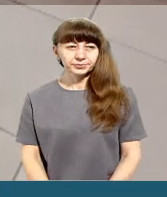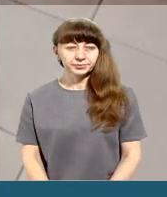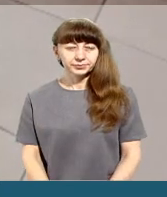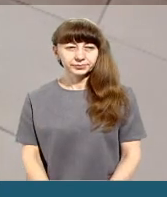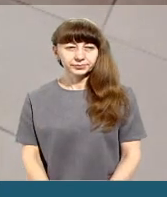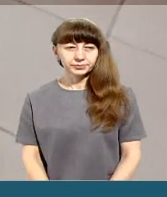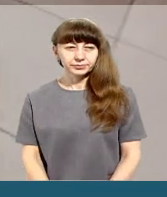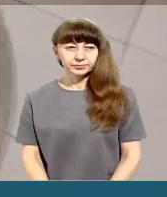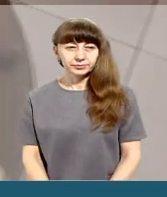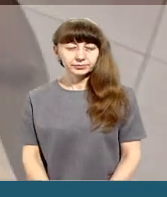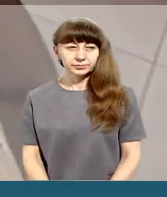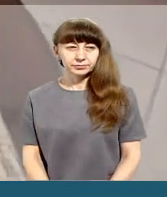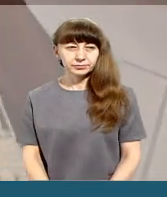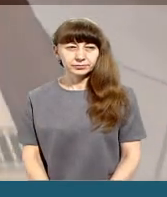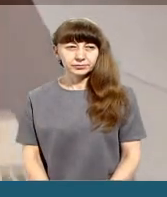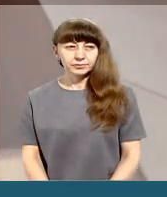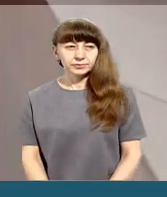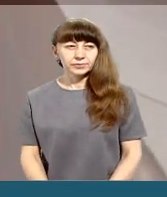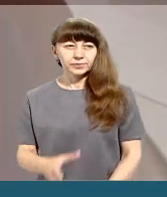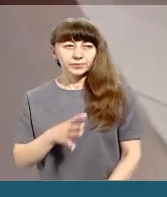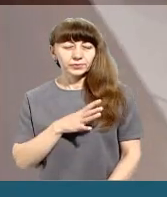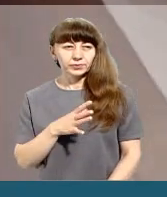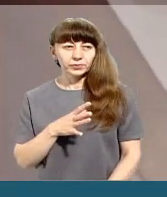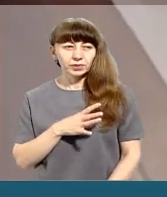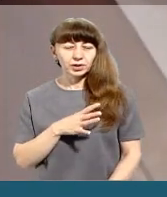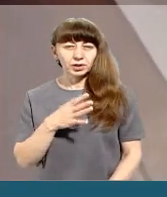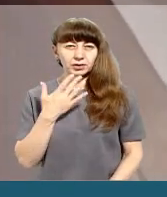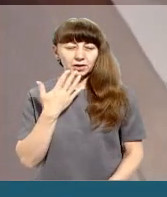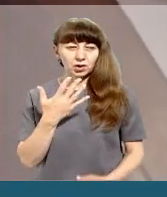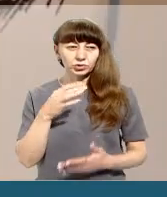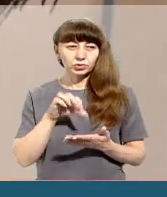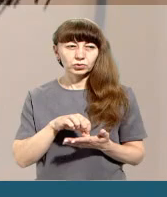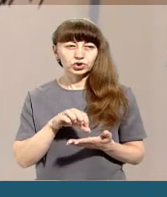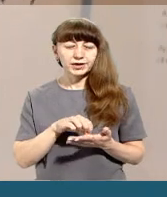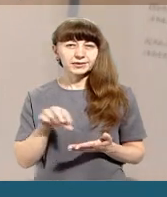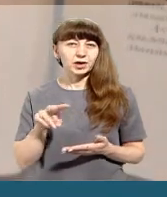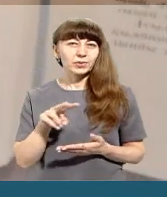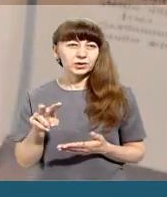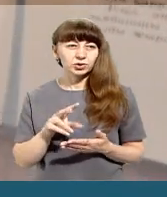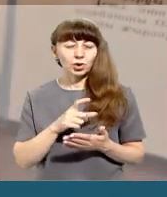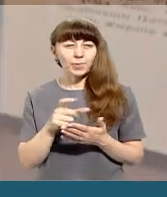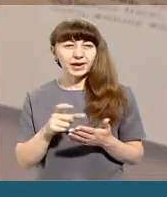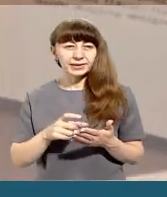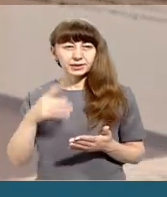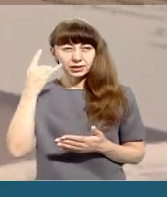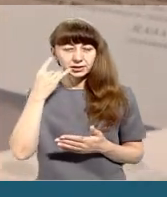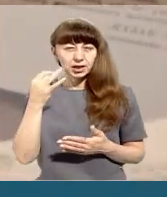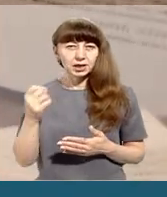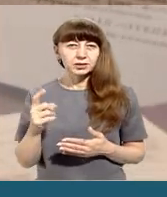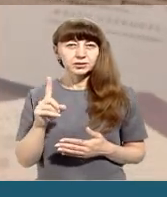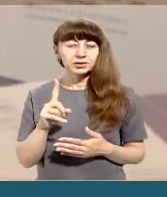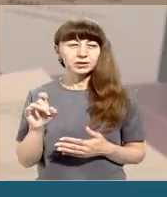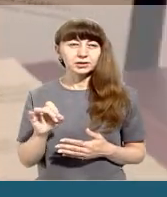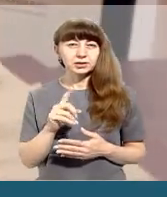әдебиетінде білгірі болған. Қазақстанның халық ақыны 1916 жылғы көтеріліске қатысқандардың бірі. Ол 20-шы ғасырдағы